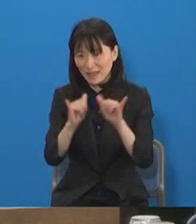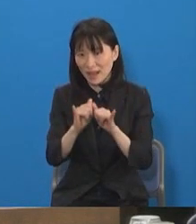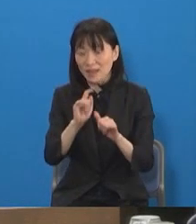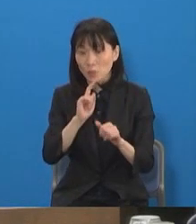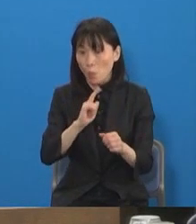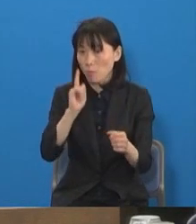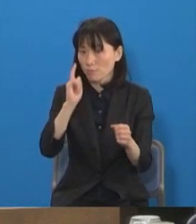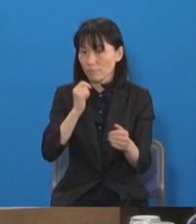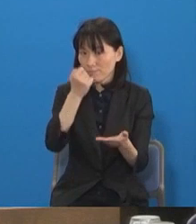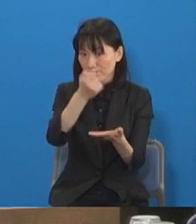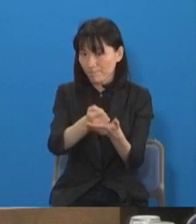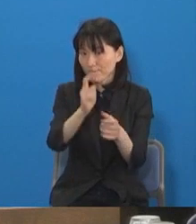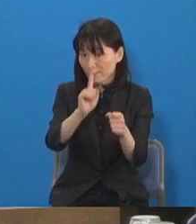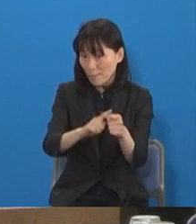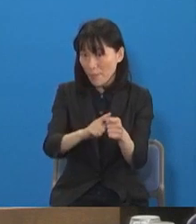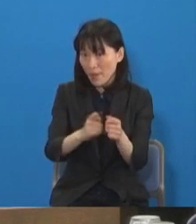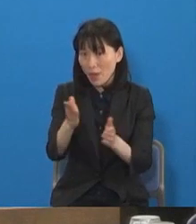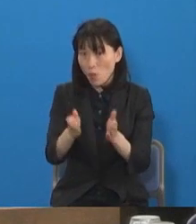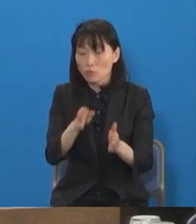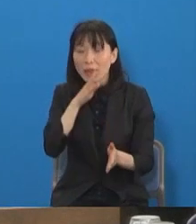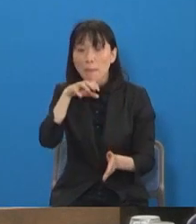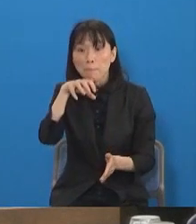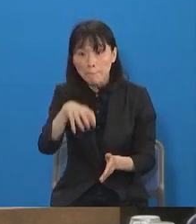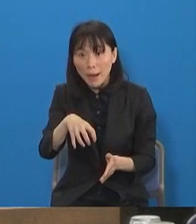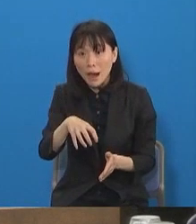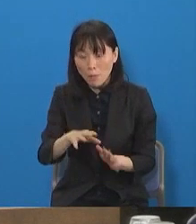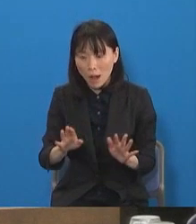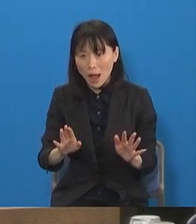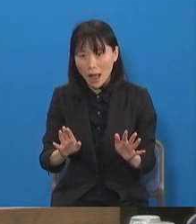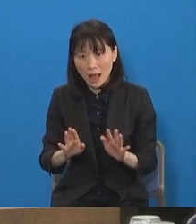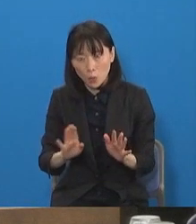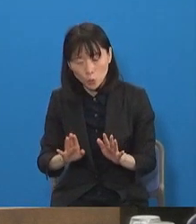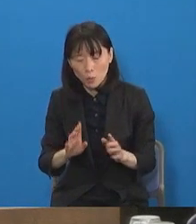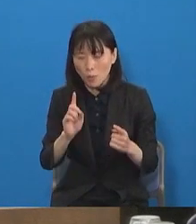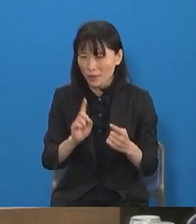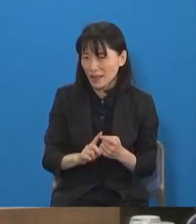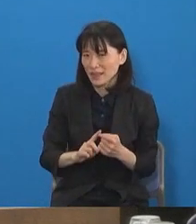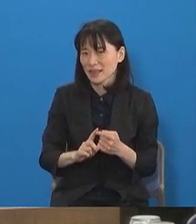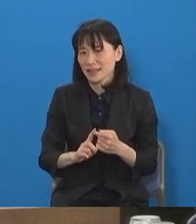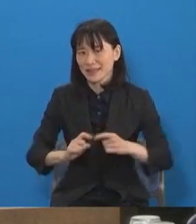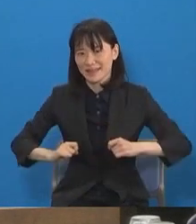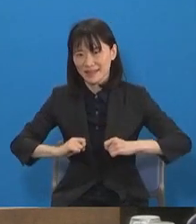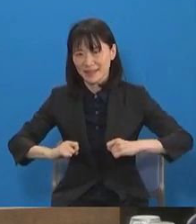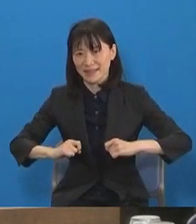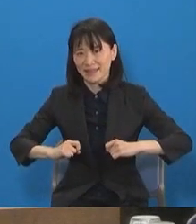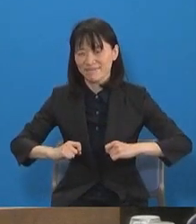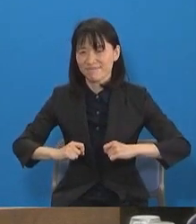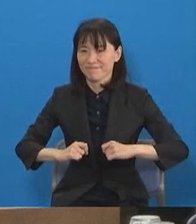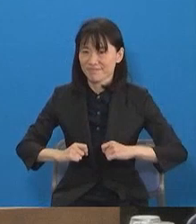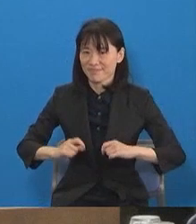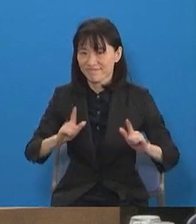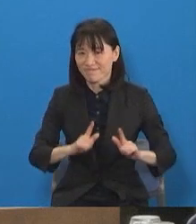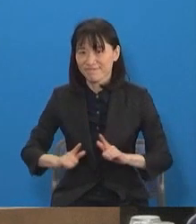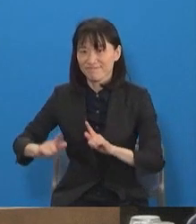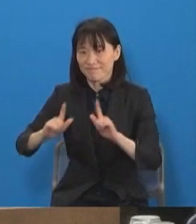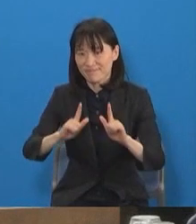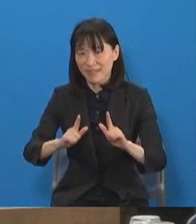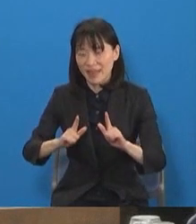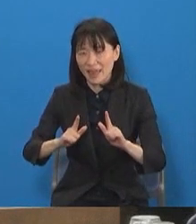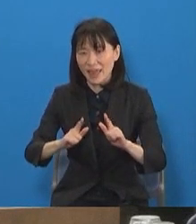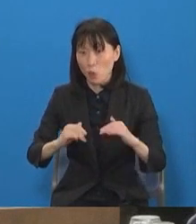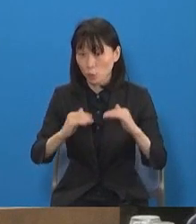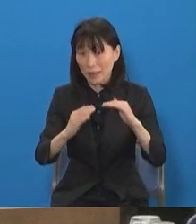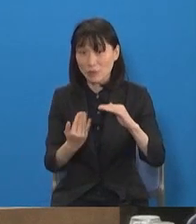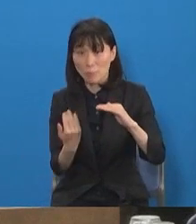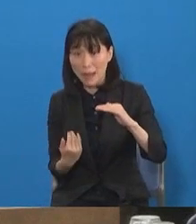これを目指す上で、保育の現場が子ども時代を子どもらしく、生き生き、のびのびと過ごし、思春期の揺れ